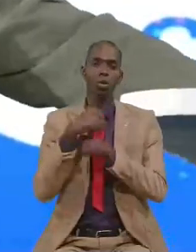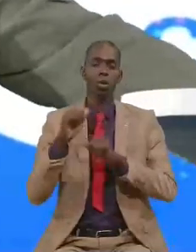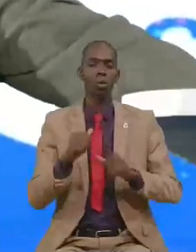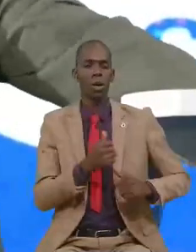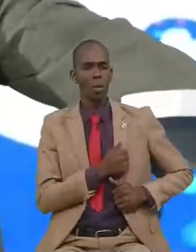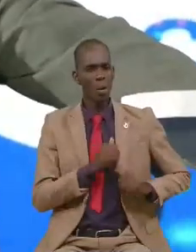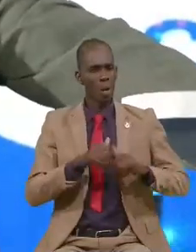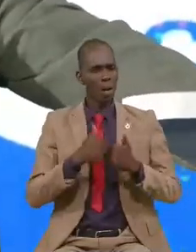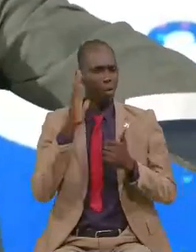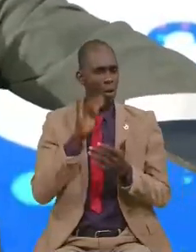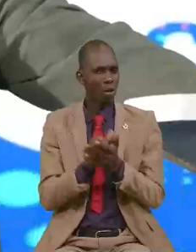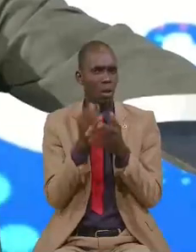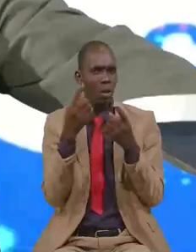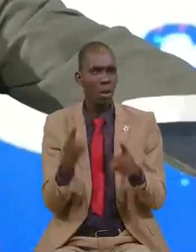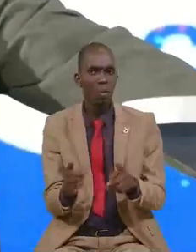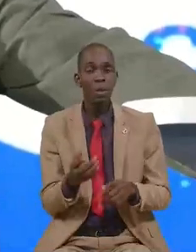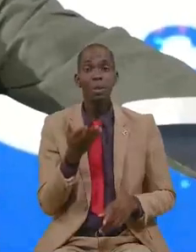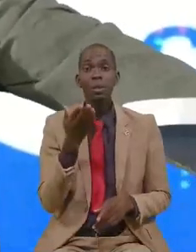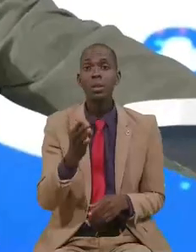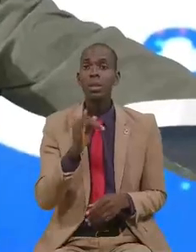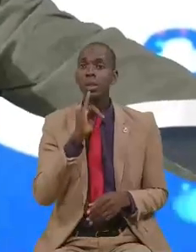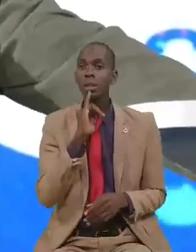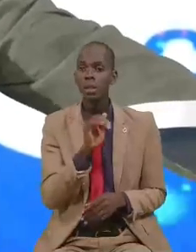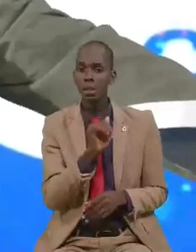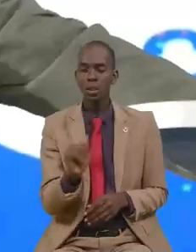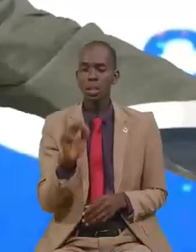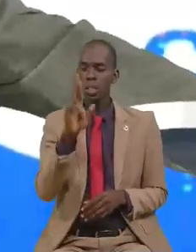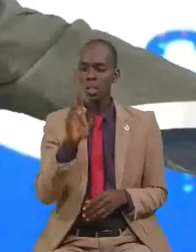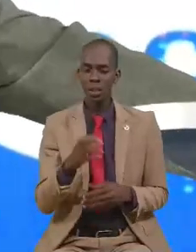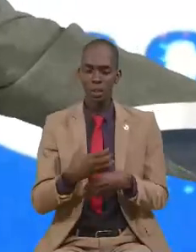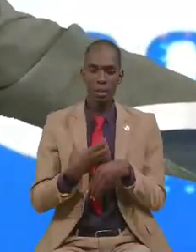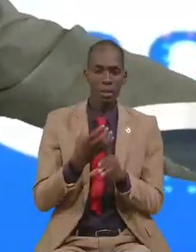se passe? Il y a une création, une recréation,